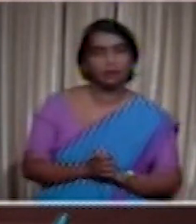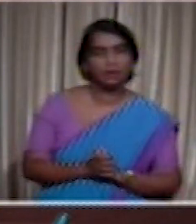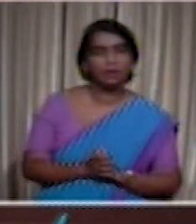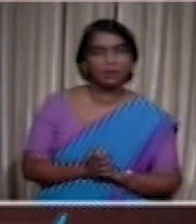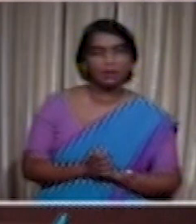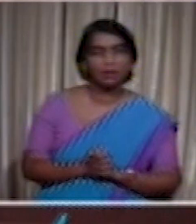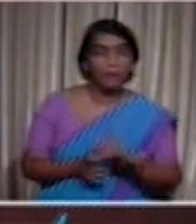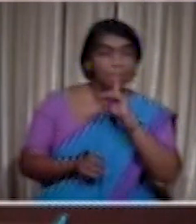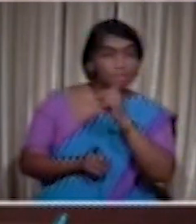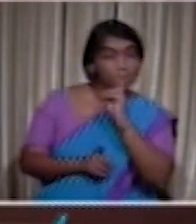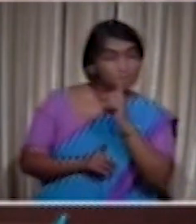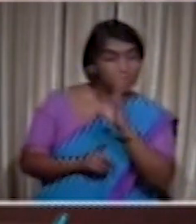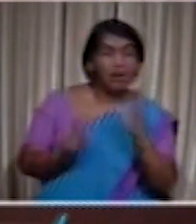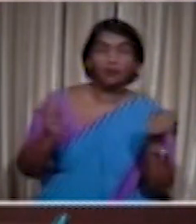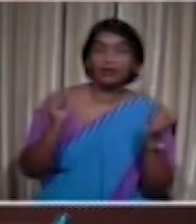अरे फल